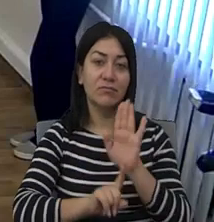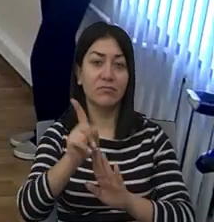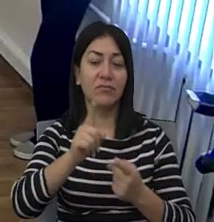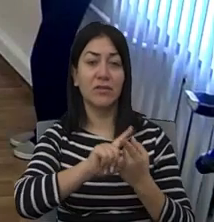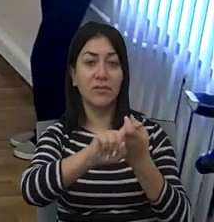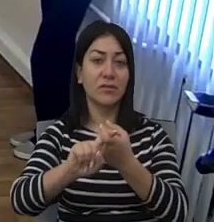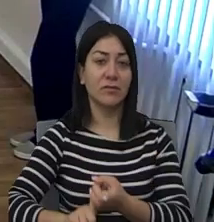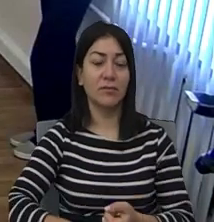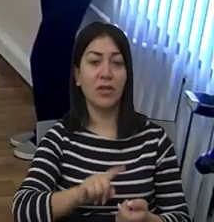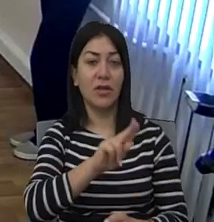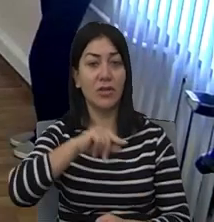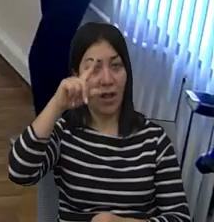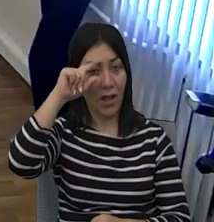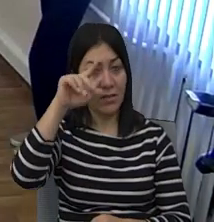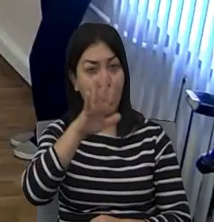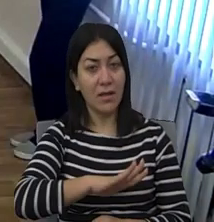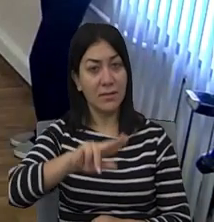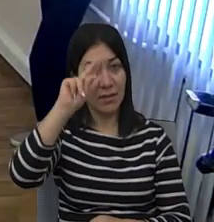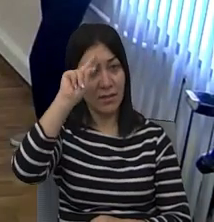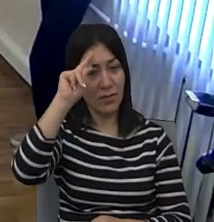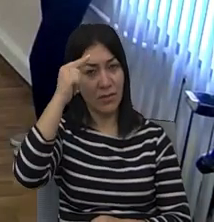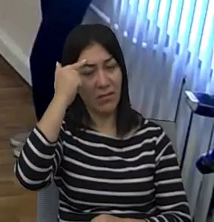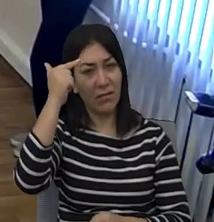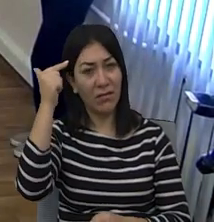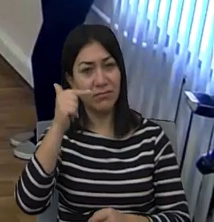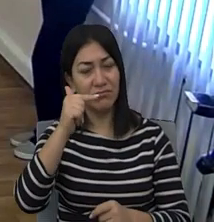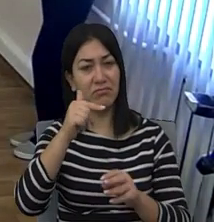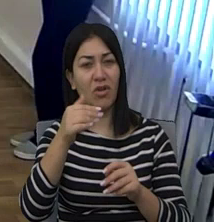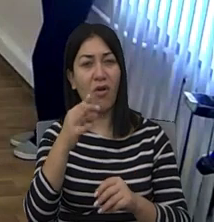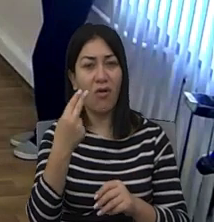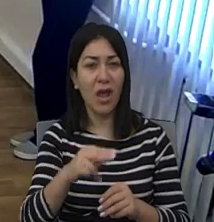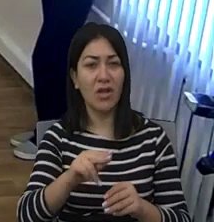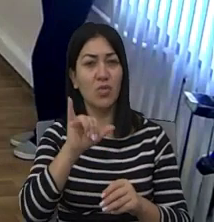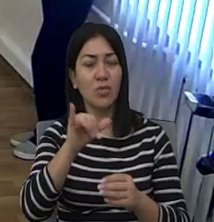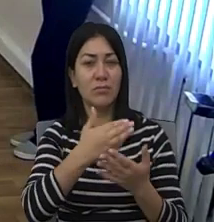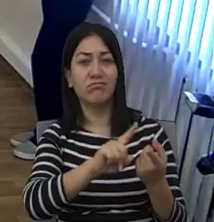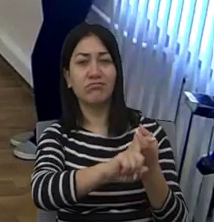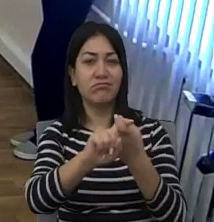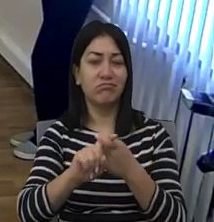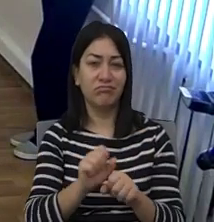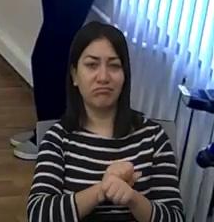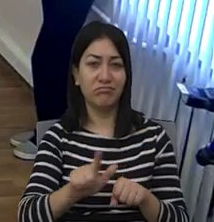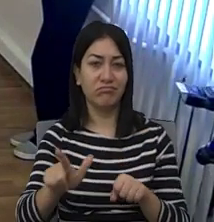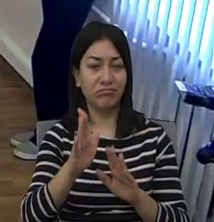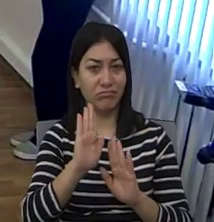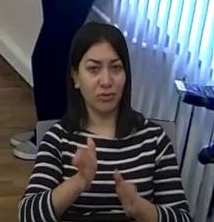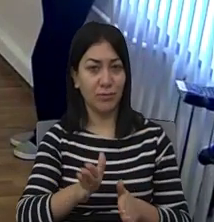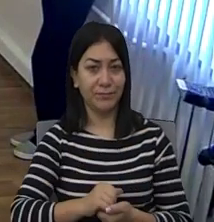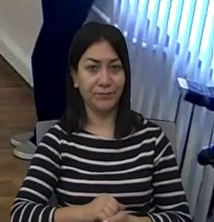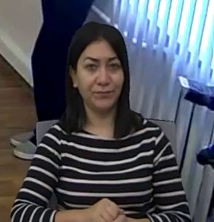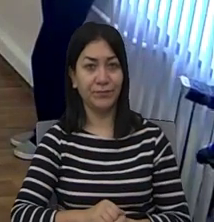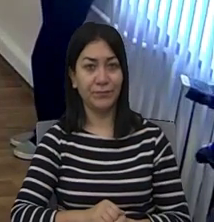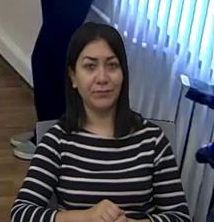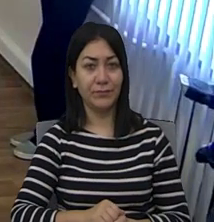համագործակցությունը Հայաստանի կրթական հաստատությունների միջև. So this is in a nutshell what the